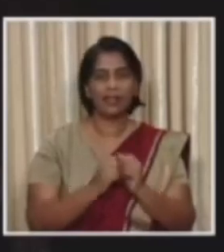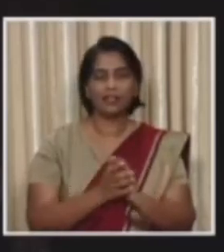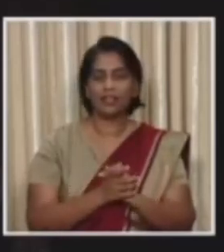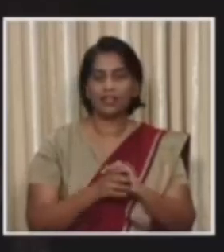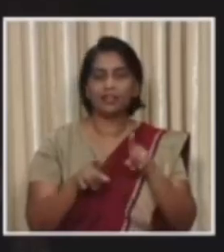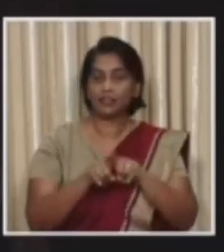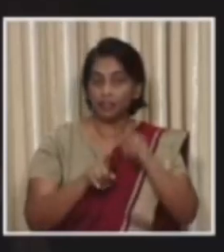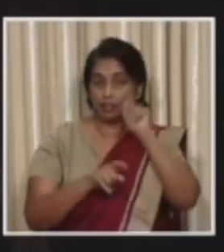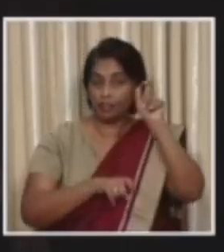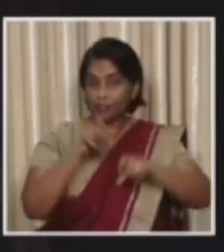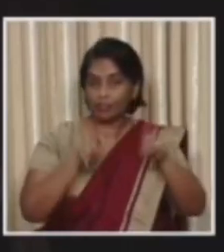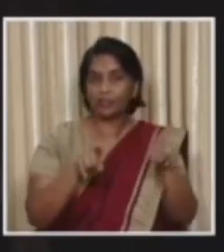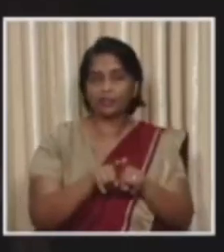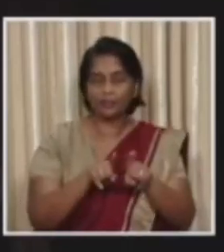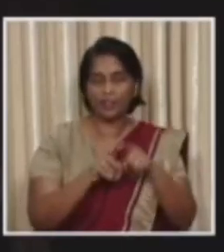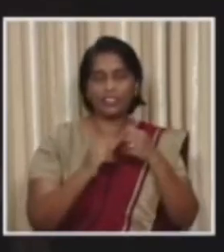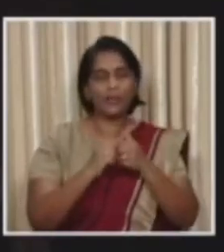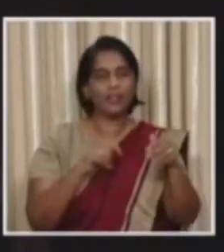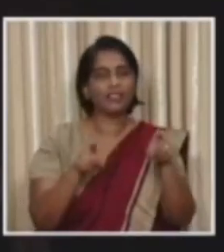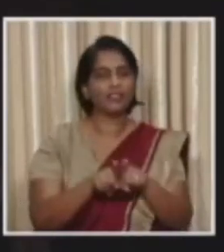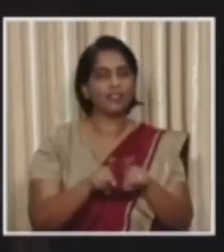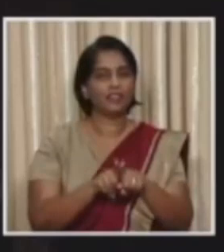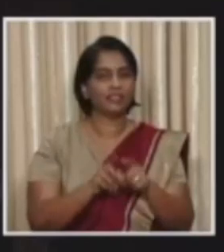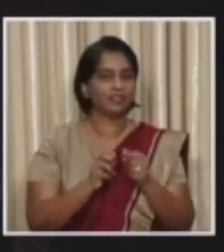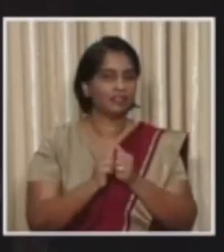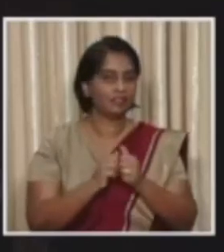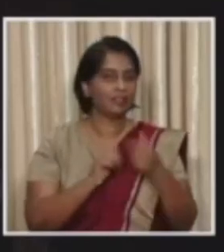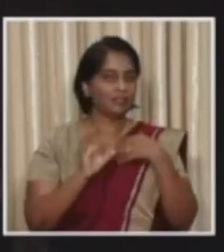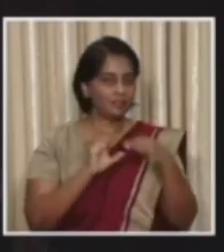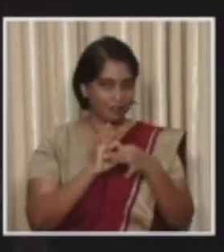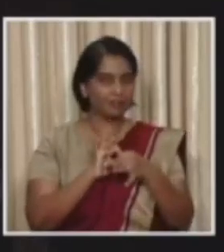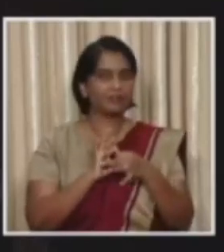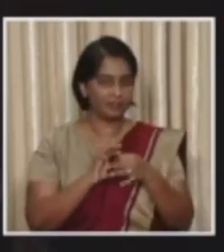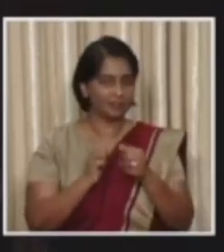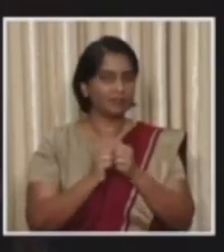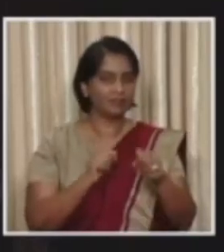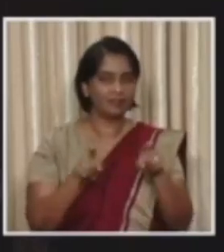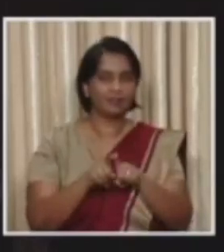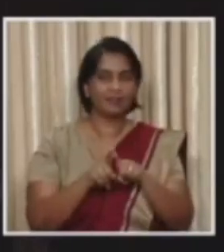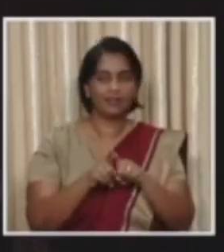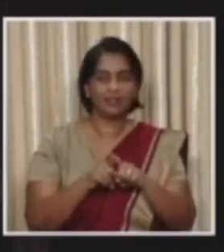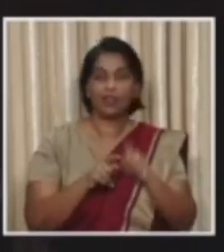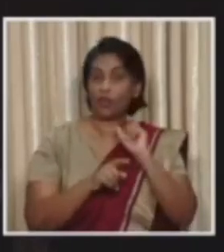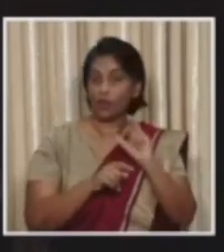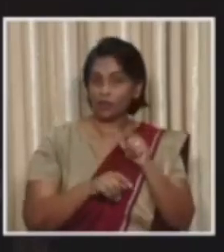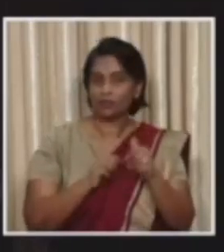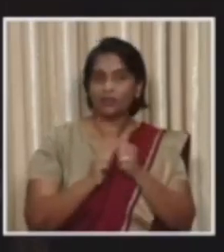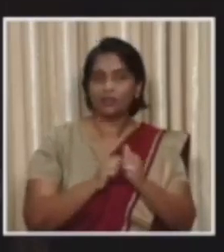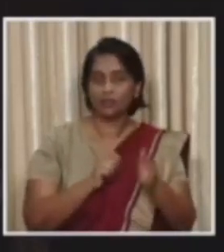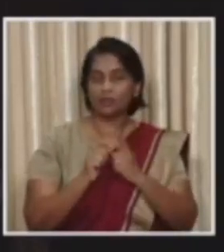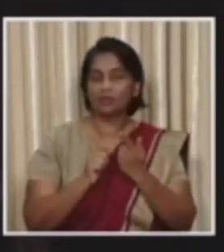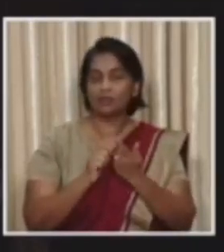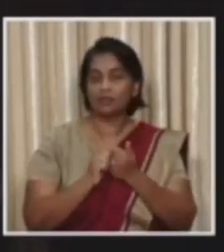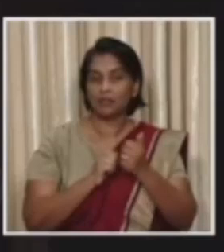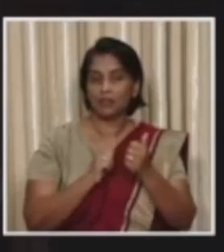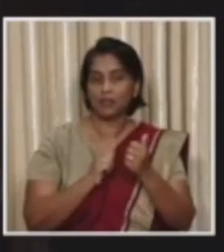ජනකාමීයකකුත්, පුරවැසියා සමග රාජ්‍ය පවත්වාගෙන යන සම්බන්ධතාවය, the state and the citizens contract can be renewed,